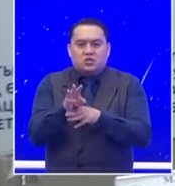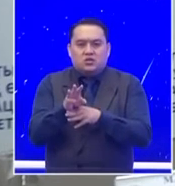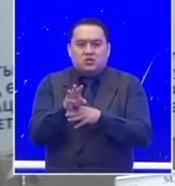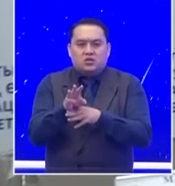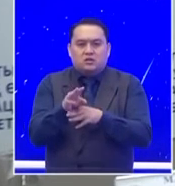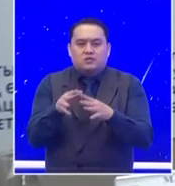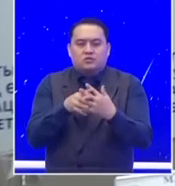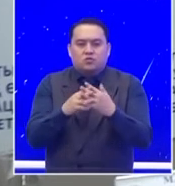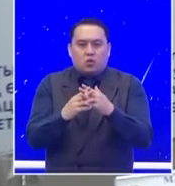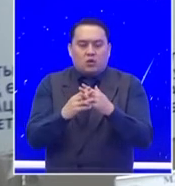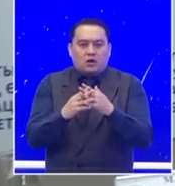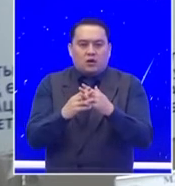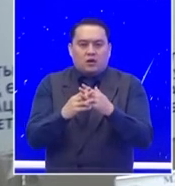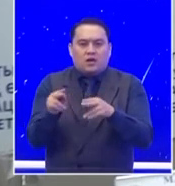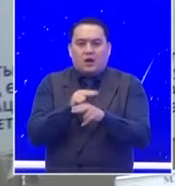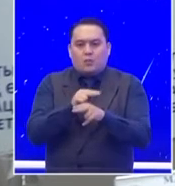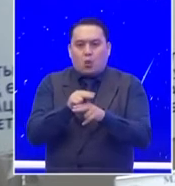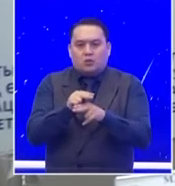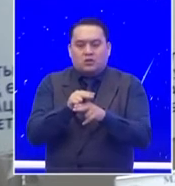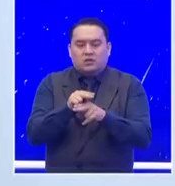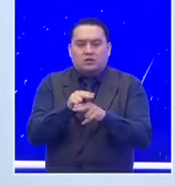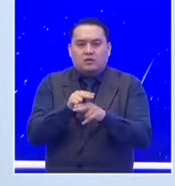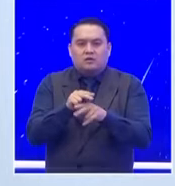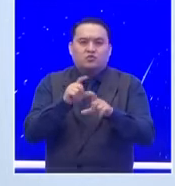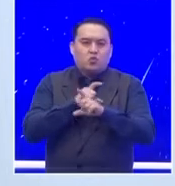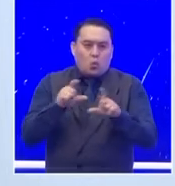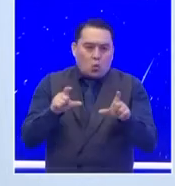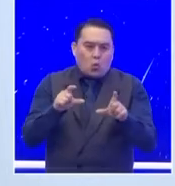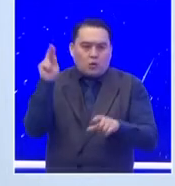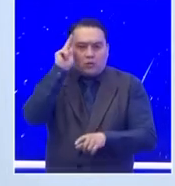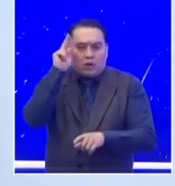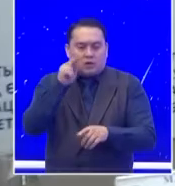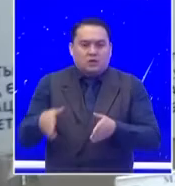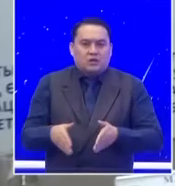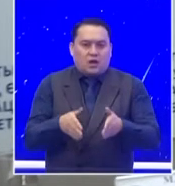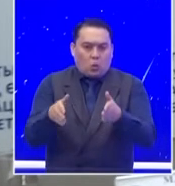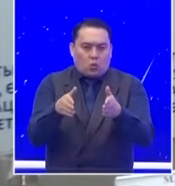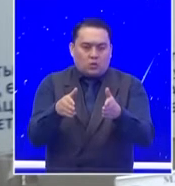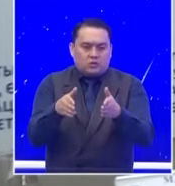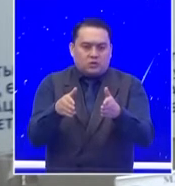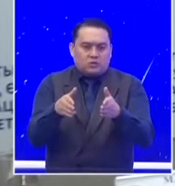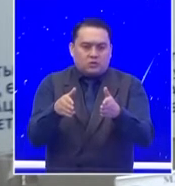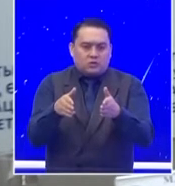местности. Это ремонт, текущий ремонт школ, ремонт дорог, а также